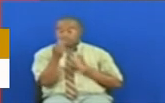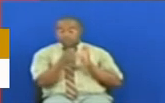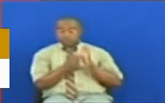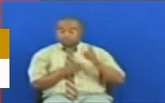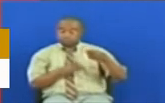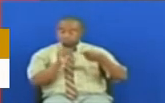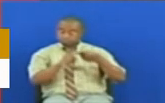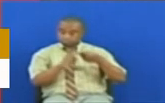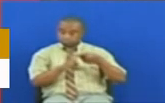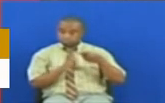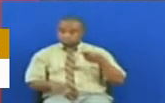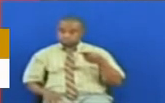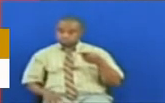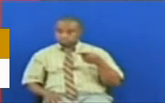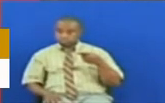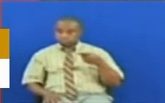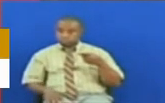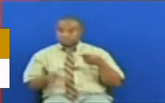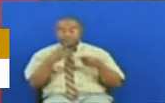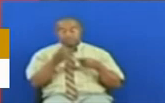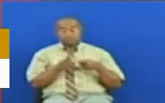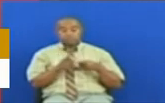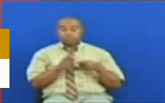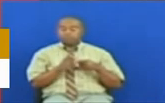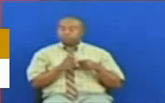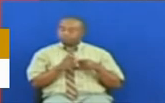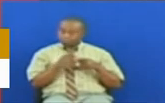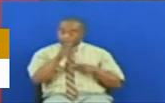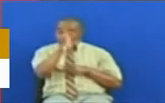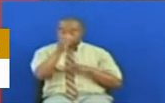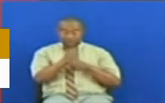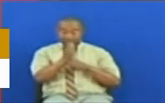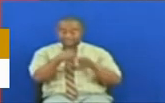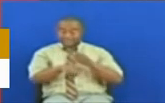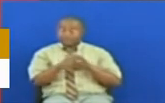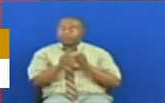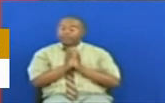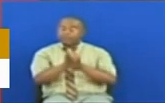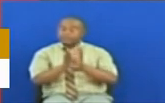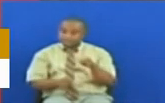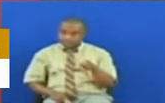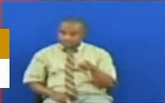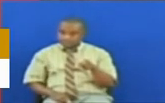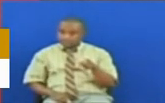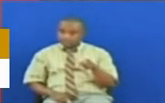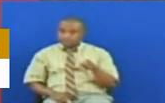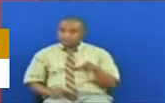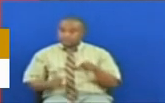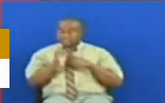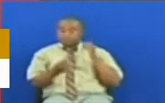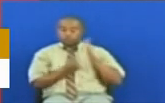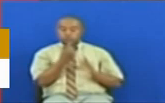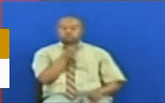kanuni inayosema mabaharia wa meli zile zinazokuja kuvua katika EEZ zetu wanatakiwa wengine watoke